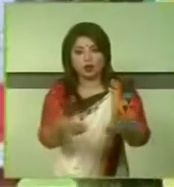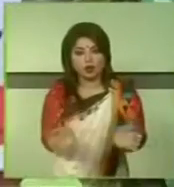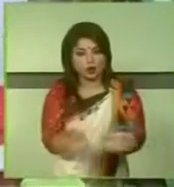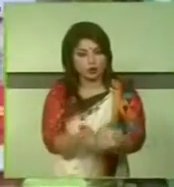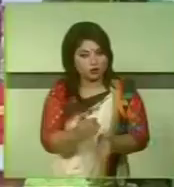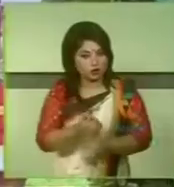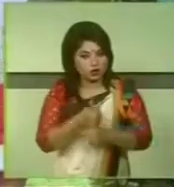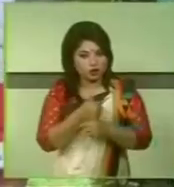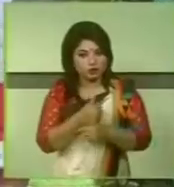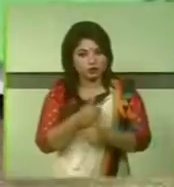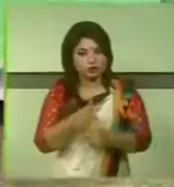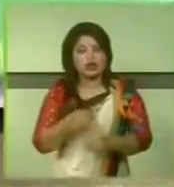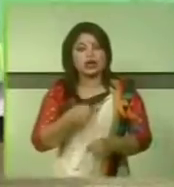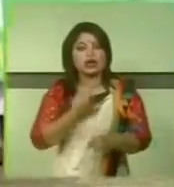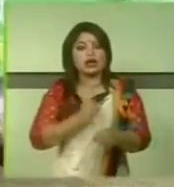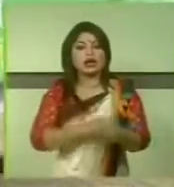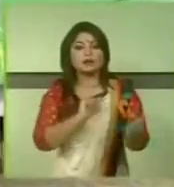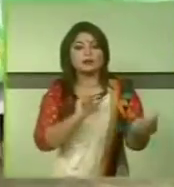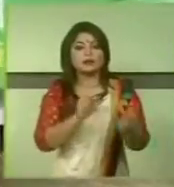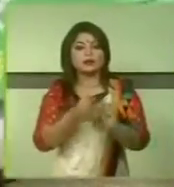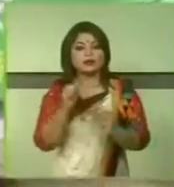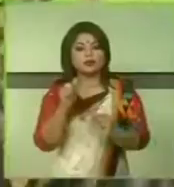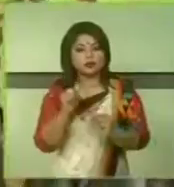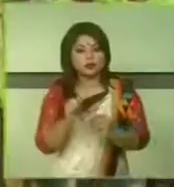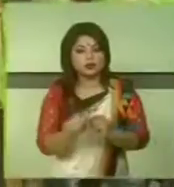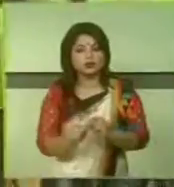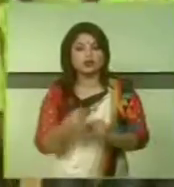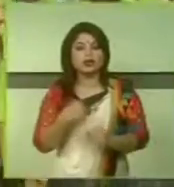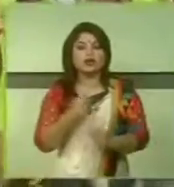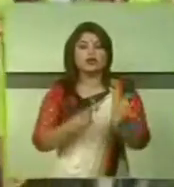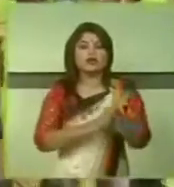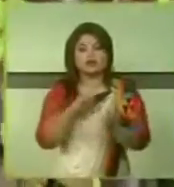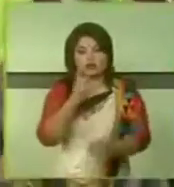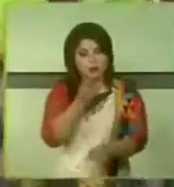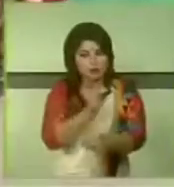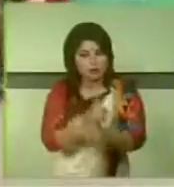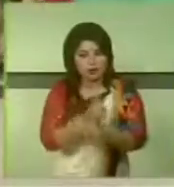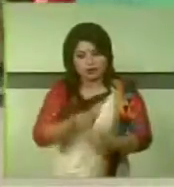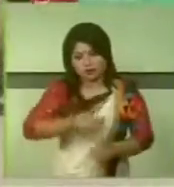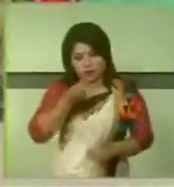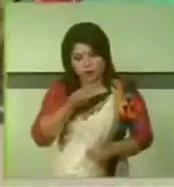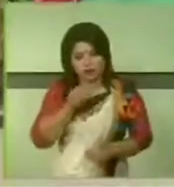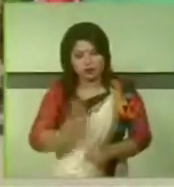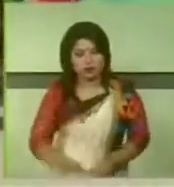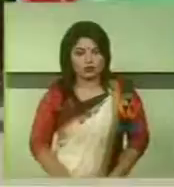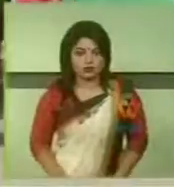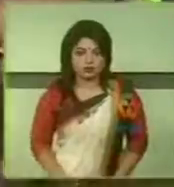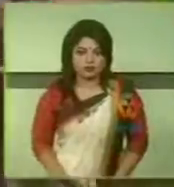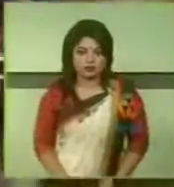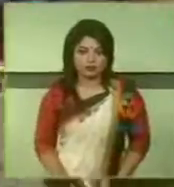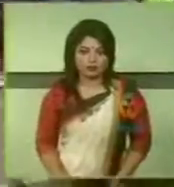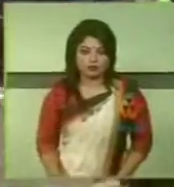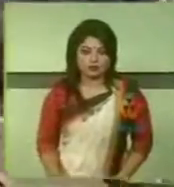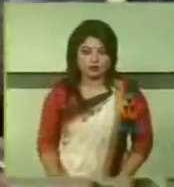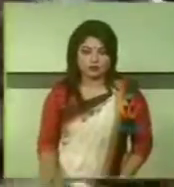সংক্রান্ত সংসদীয় স্থায়ী কমিটির সভাপতি র আ ম ওবায়দুল মুক্তাদির চৌধুরী ও ঢাকা বিশ্ববিদ্যালয়ের উপাচার্য ডক্টর আ আ ম